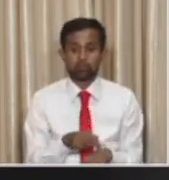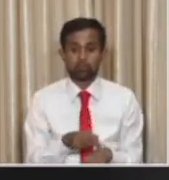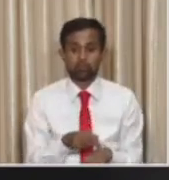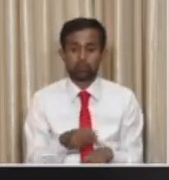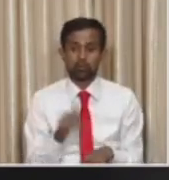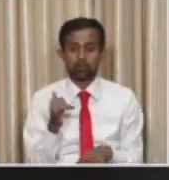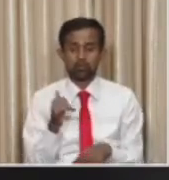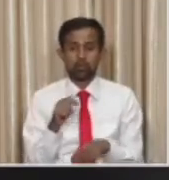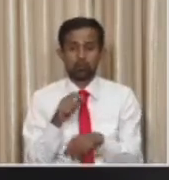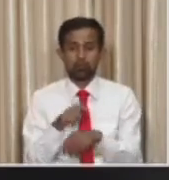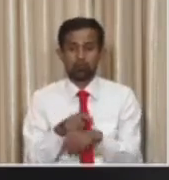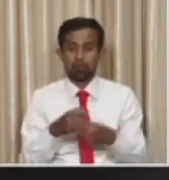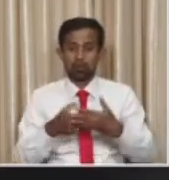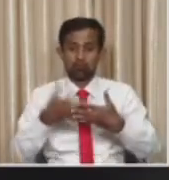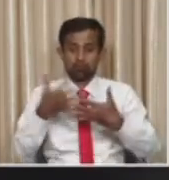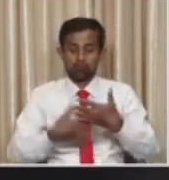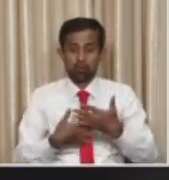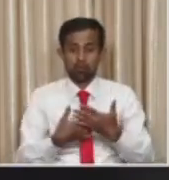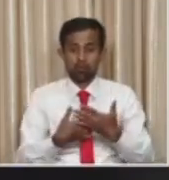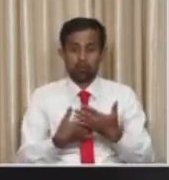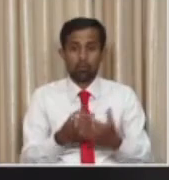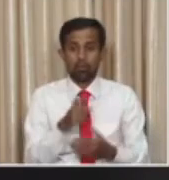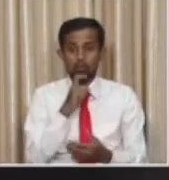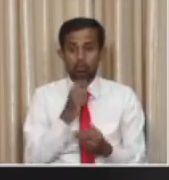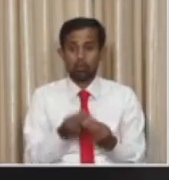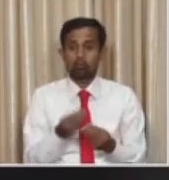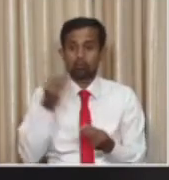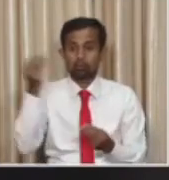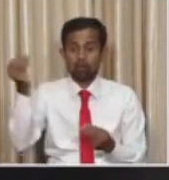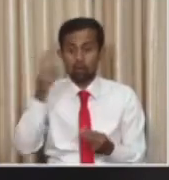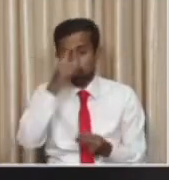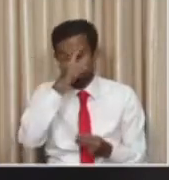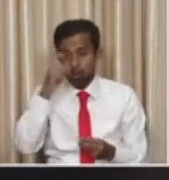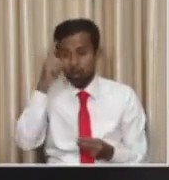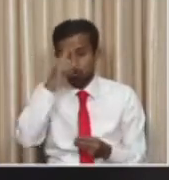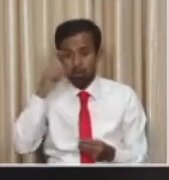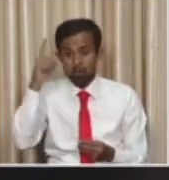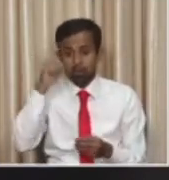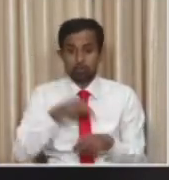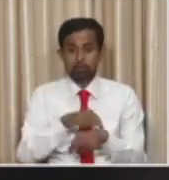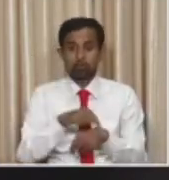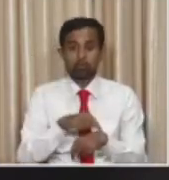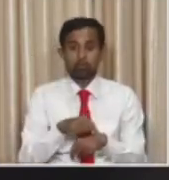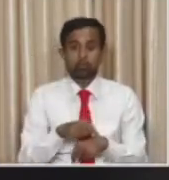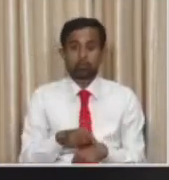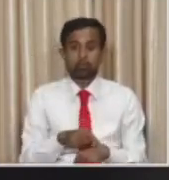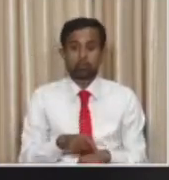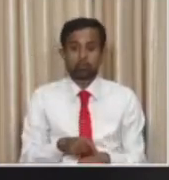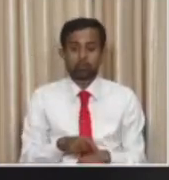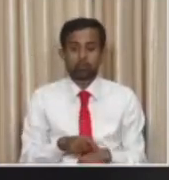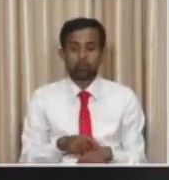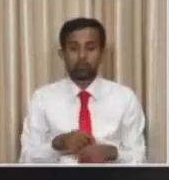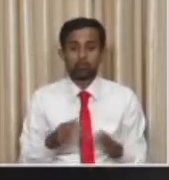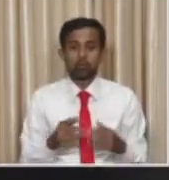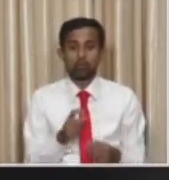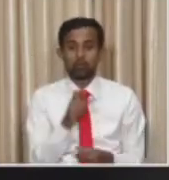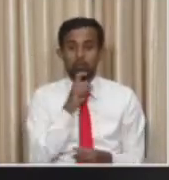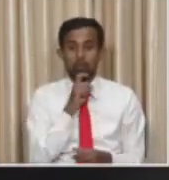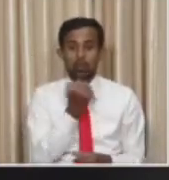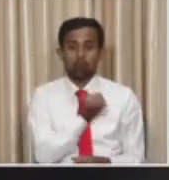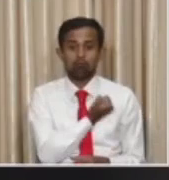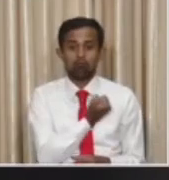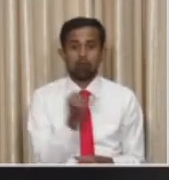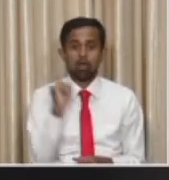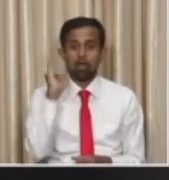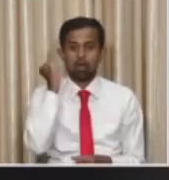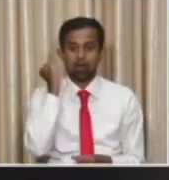සමහර වෙලාවට වාර්තාව පොලිසිය උසාවියට ඉදිරිපත් කරන්න මාස ගාණක් යනවා. ඒ වගේම අනිත් පැත්තෙන් බැලුවොත් අධිකරණ වෛද්‍ය නිලධාරී